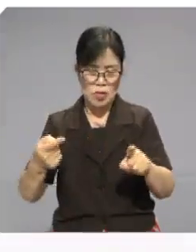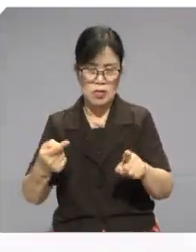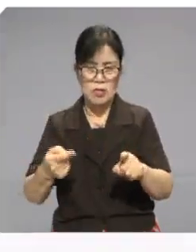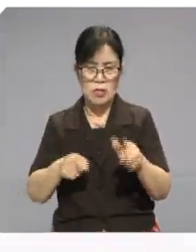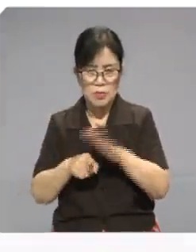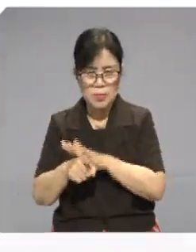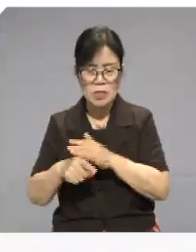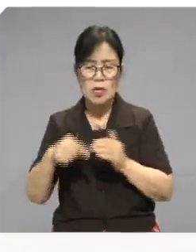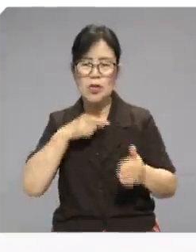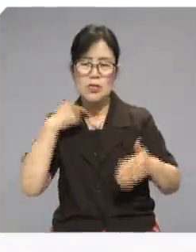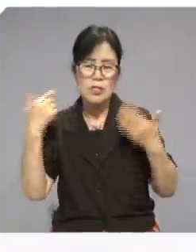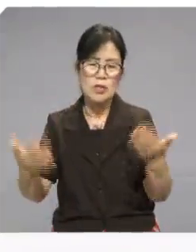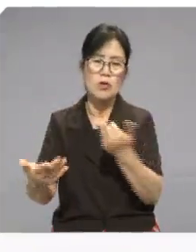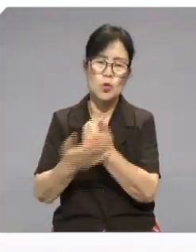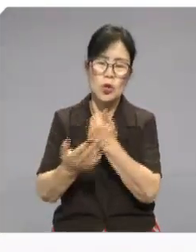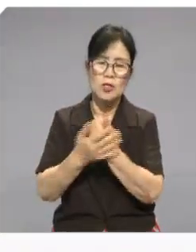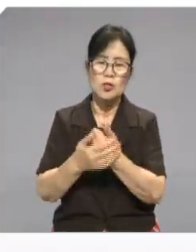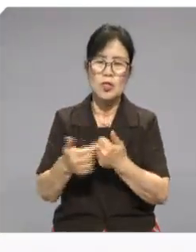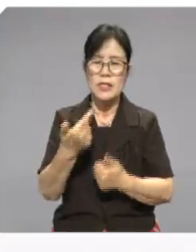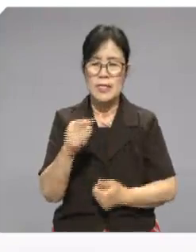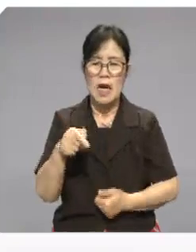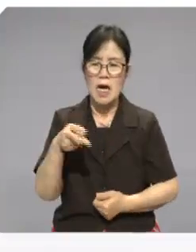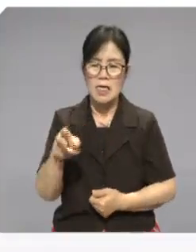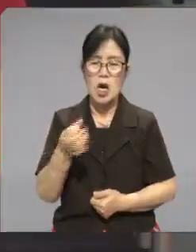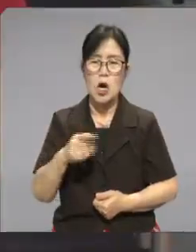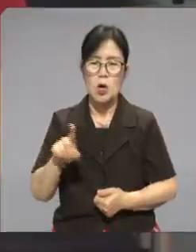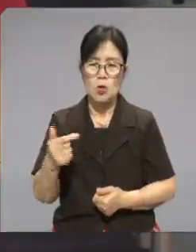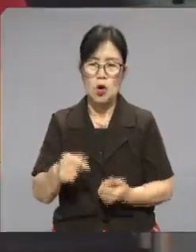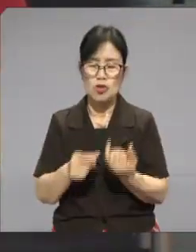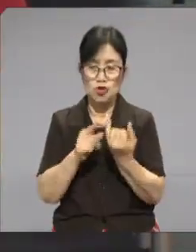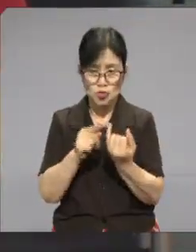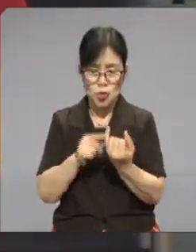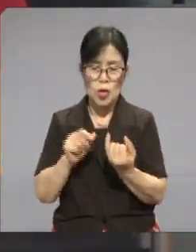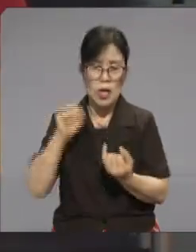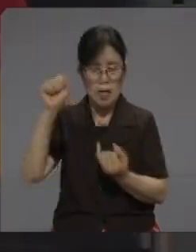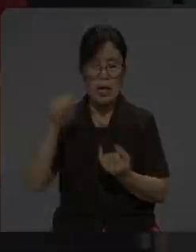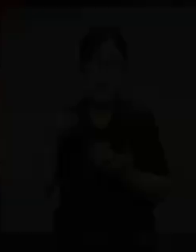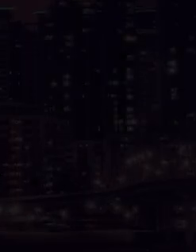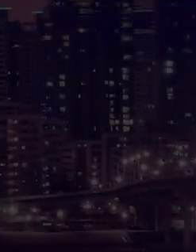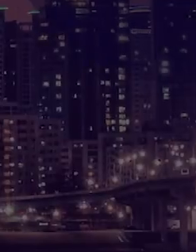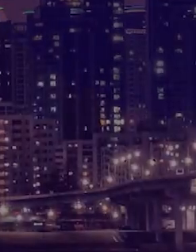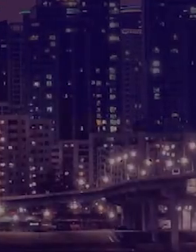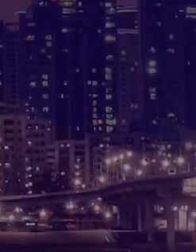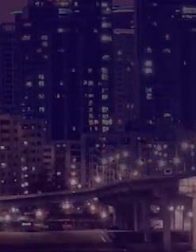앞장서고 헌신적으로 도와준 나경원 당대표 후보에게 보답하겠다고 말했습니다.